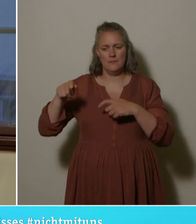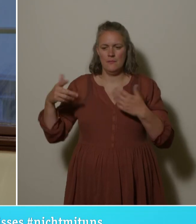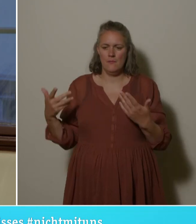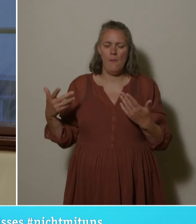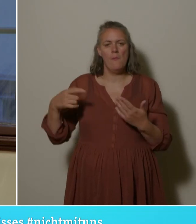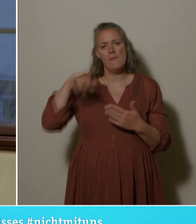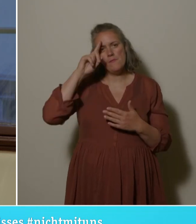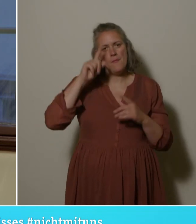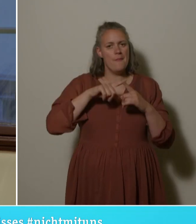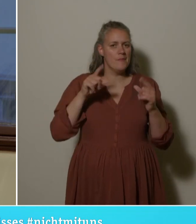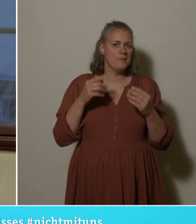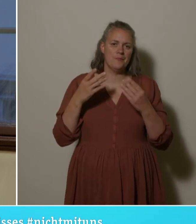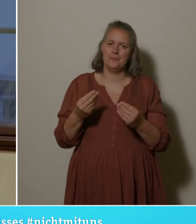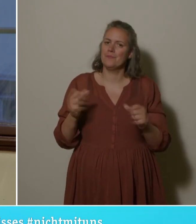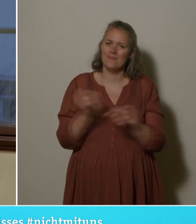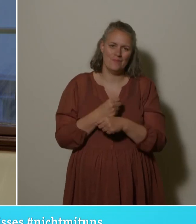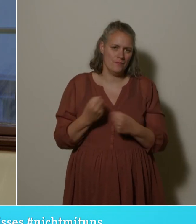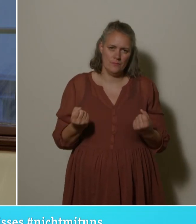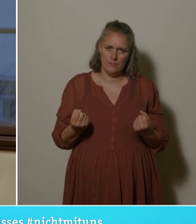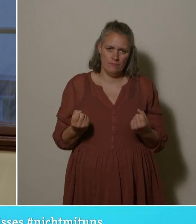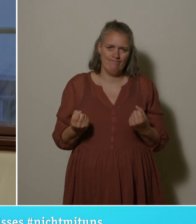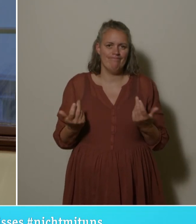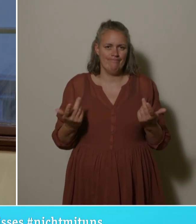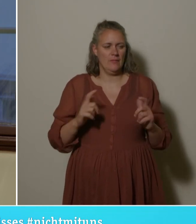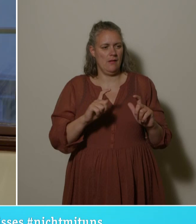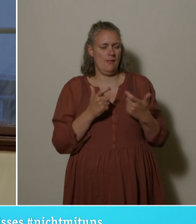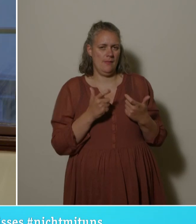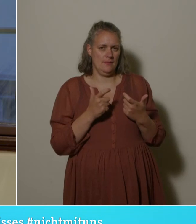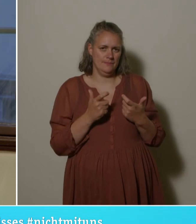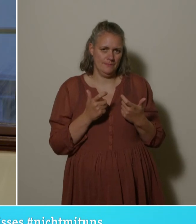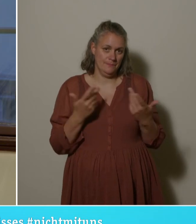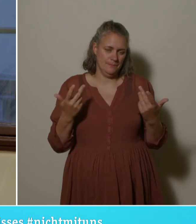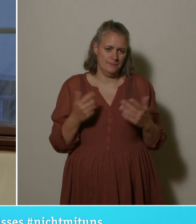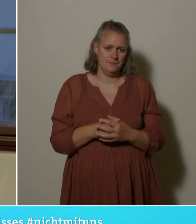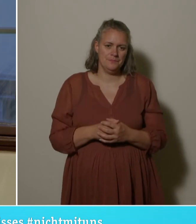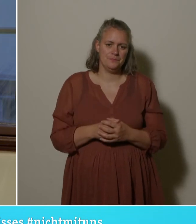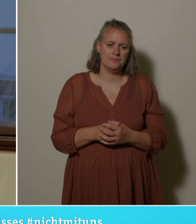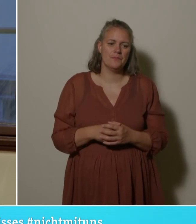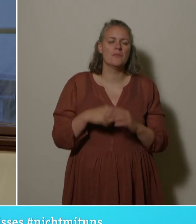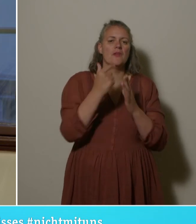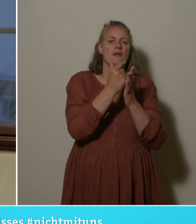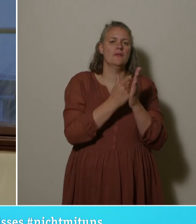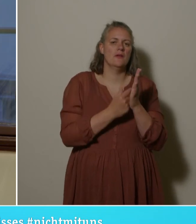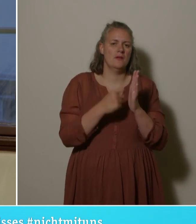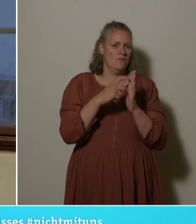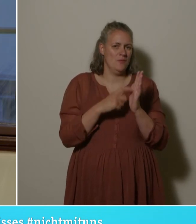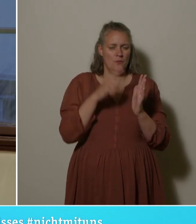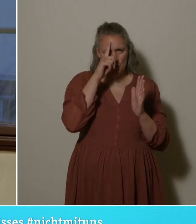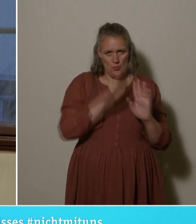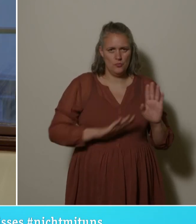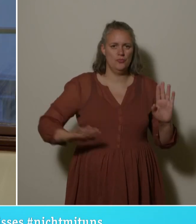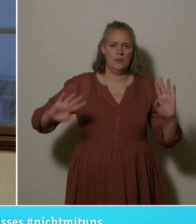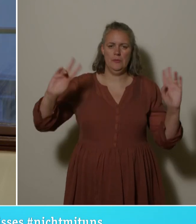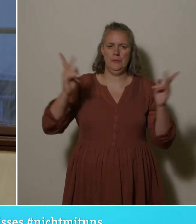kein Deutschlandticket bekommen werden. Es ist in den Tarifbedingungen, die ja deutschlandweit festgesetzt sind, ist